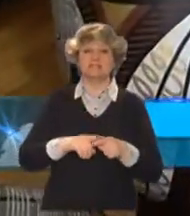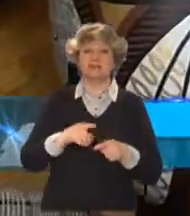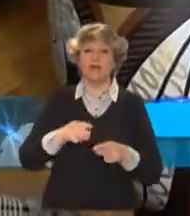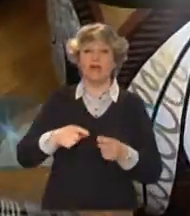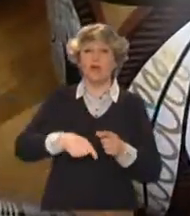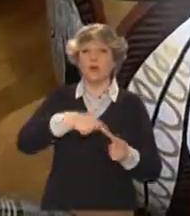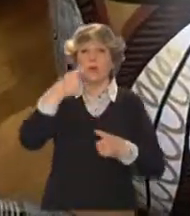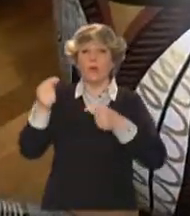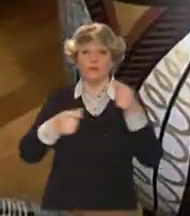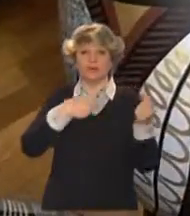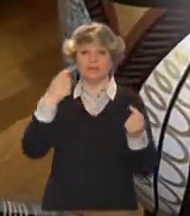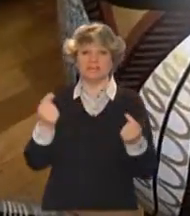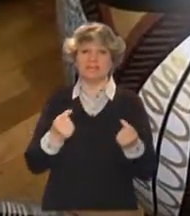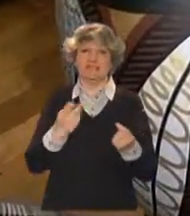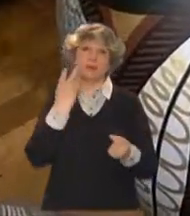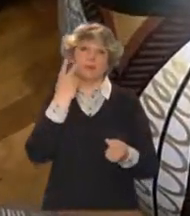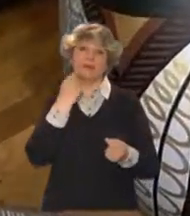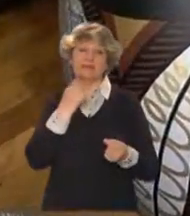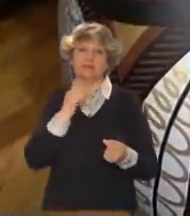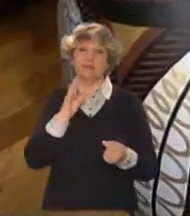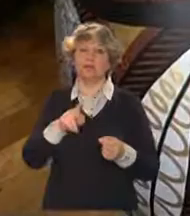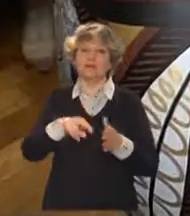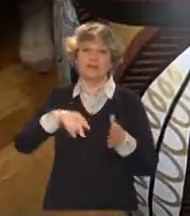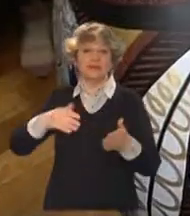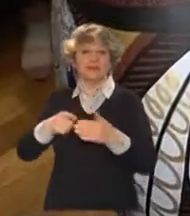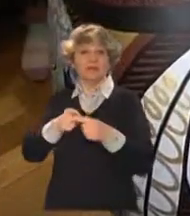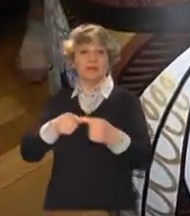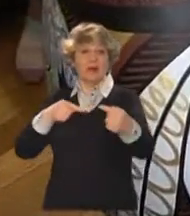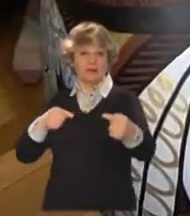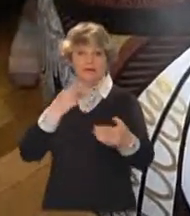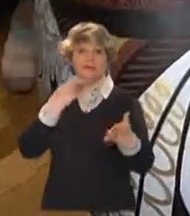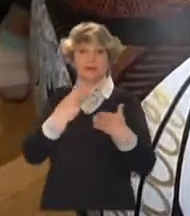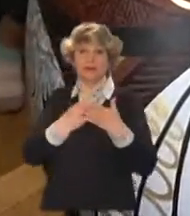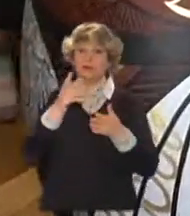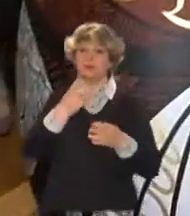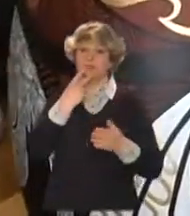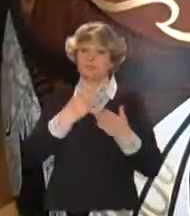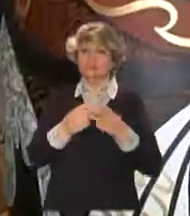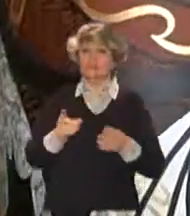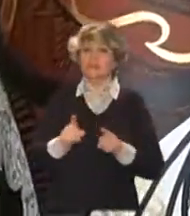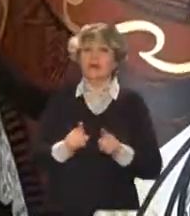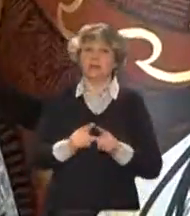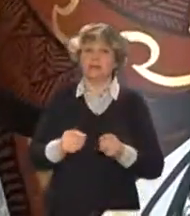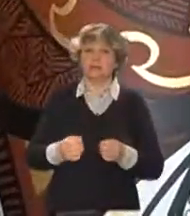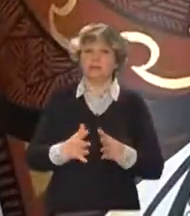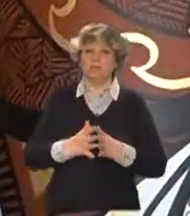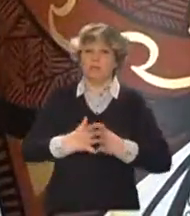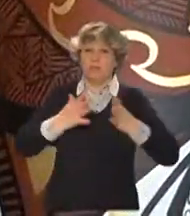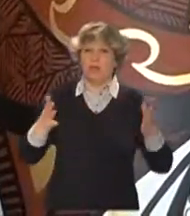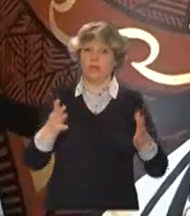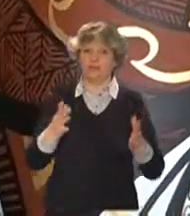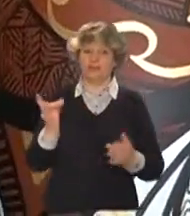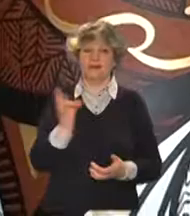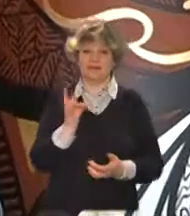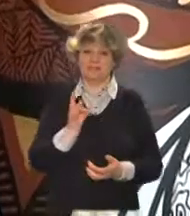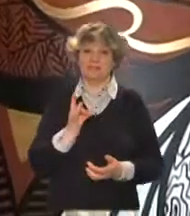трохи стилізовані, щоб воно, коли відходити далі, було наче такий об'ємчик, наче воно як в темноту так